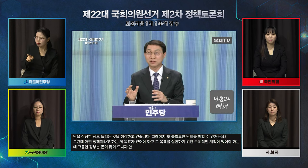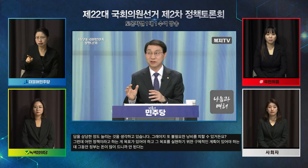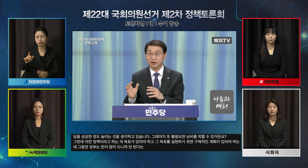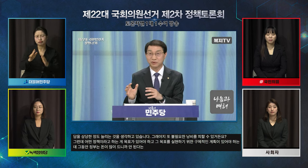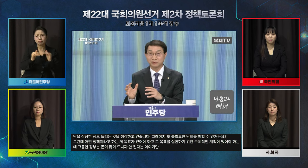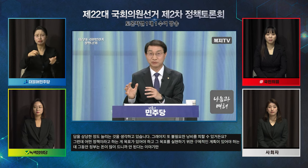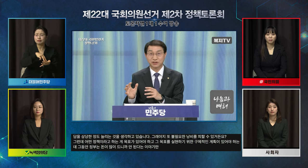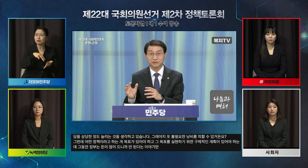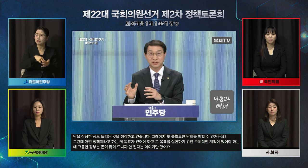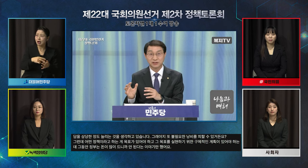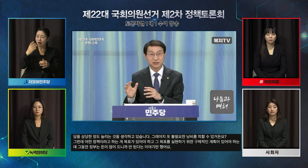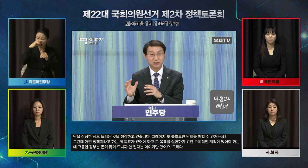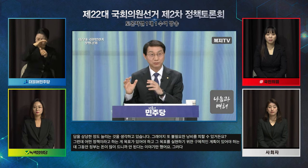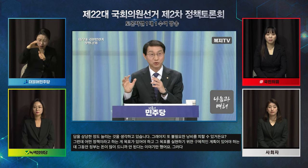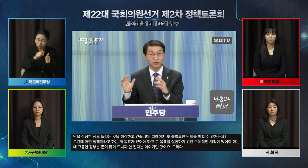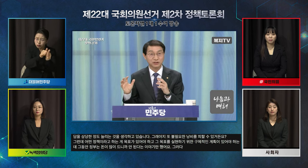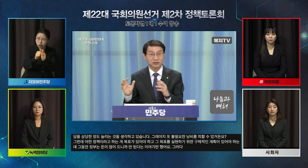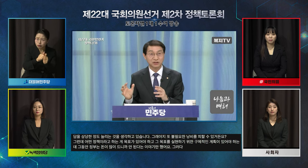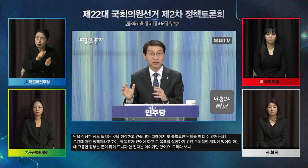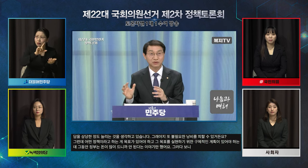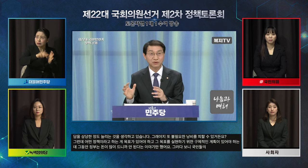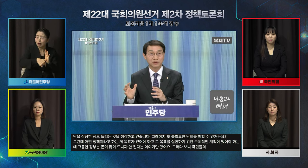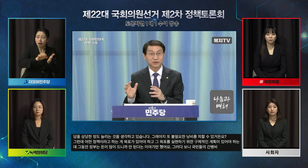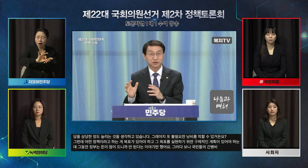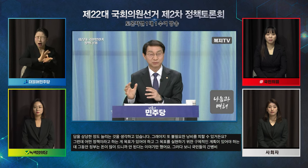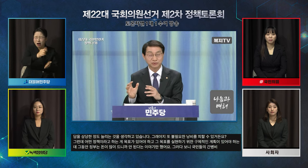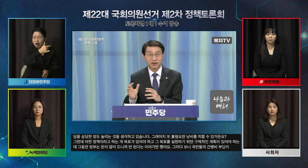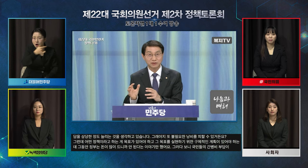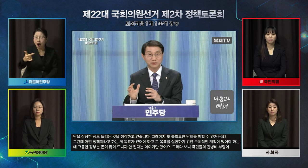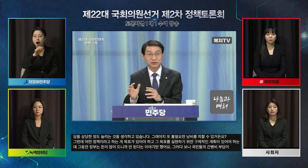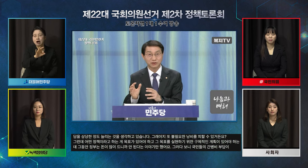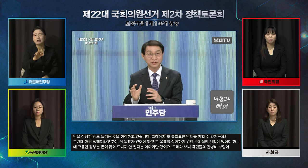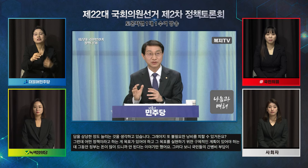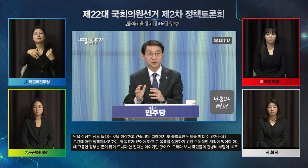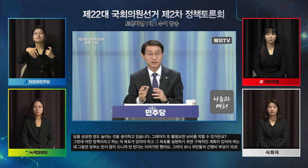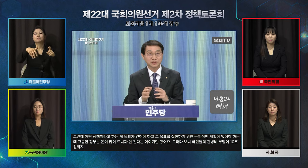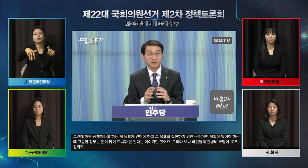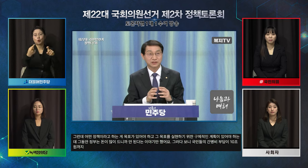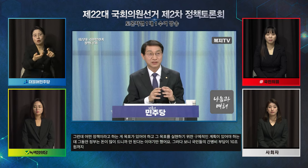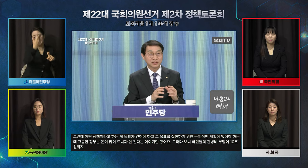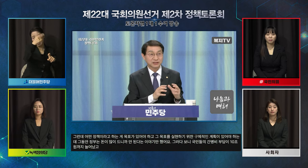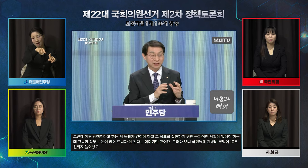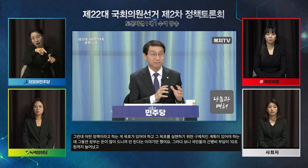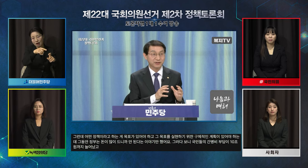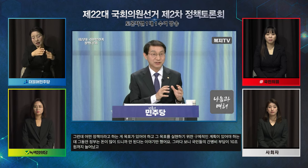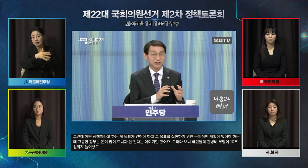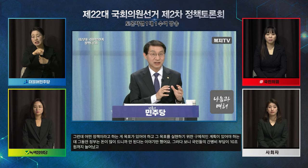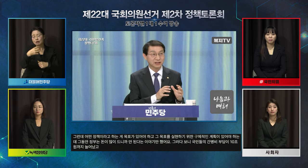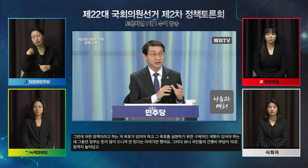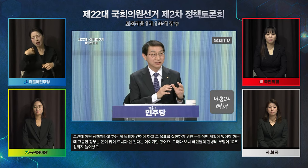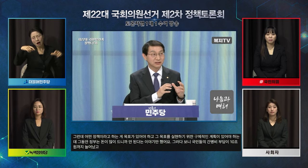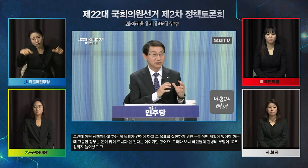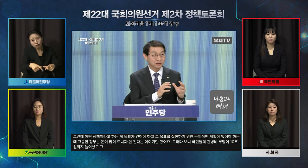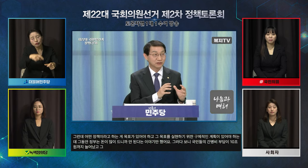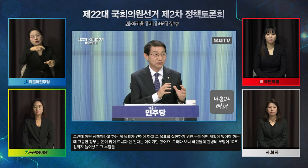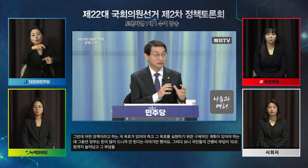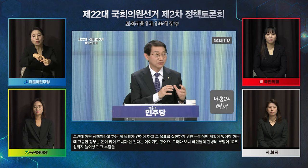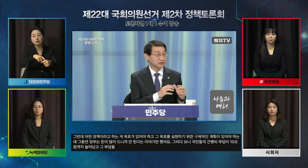국민들의 간병비 부담이 10조 원까지 늘어났고 그 부담을 덜기 위해서 재빠르게